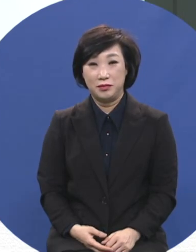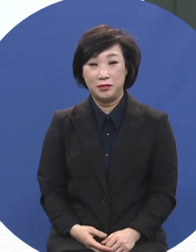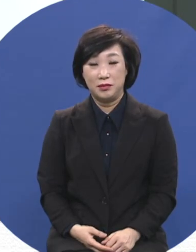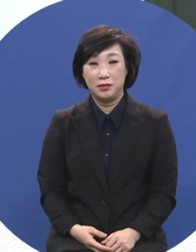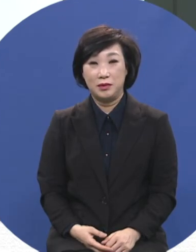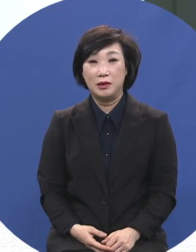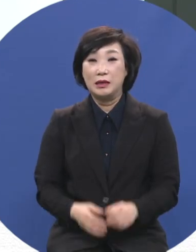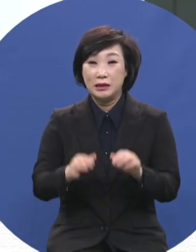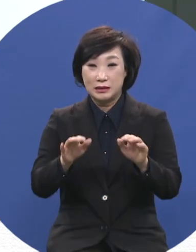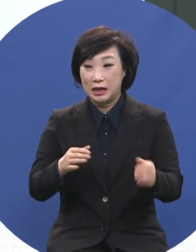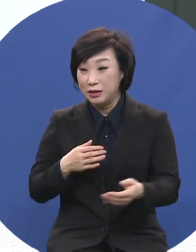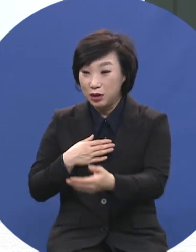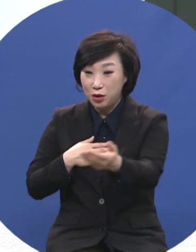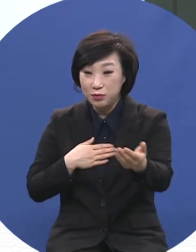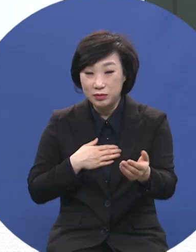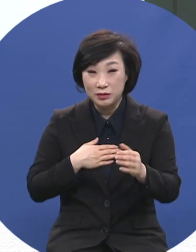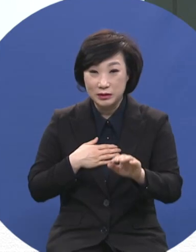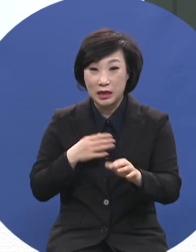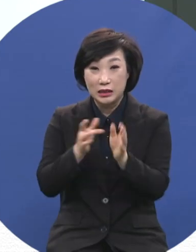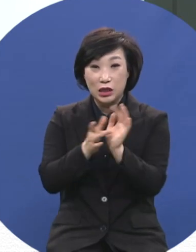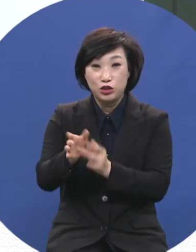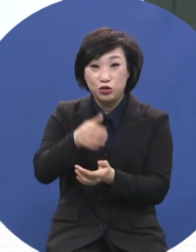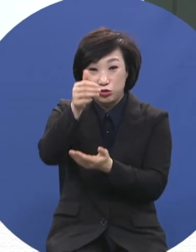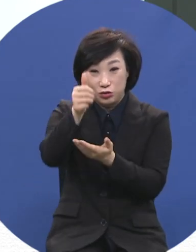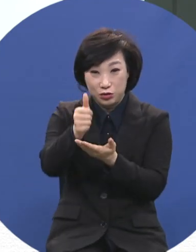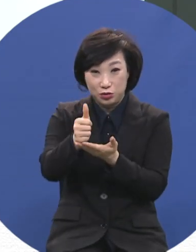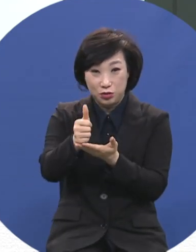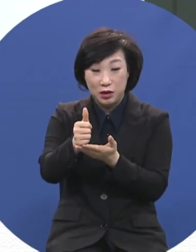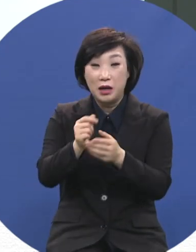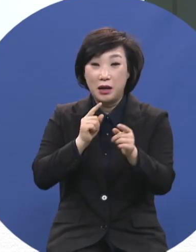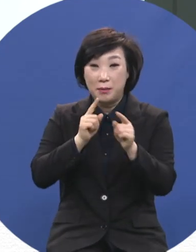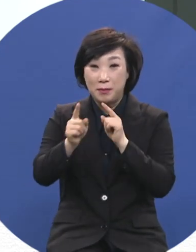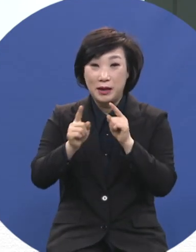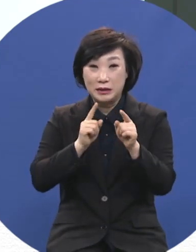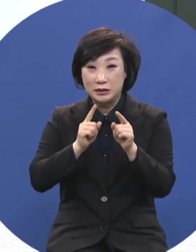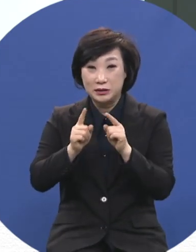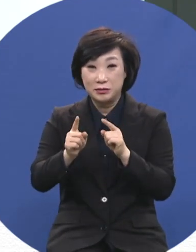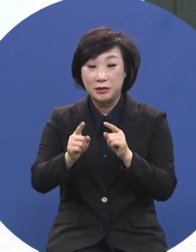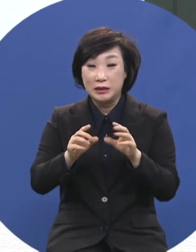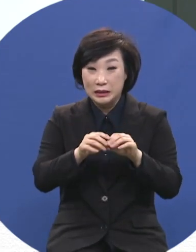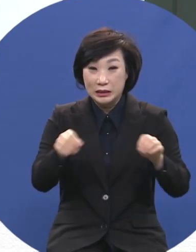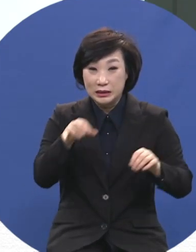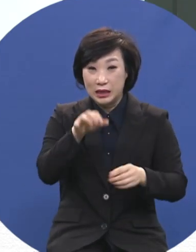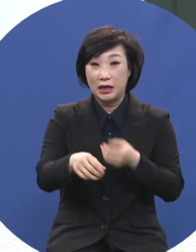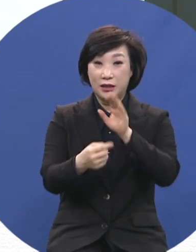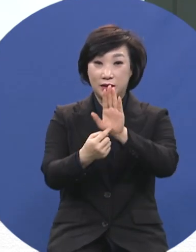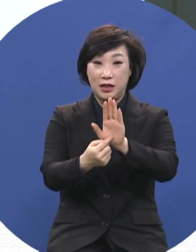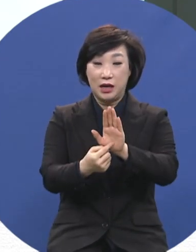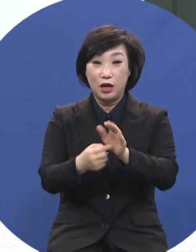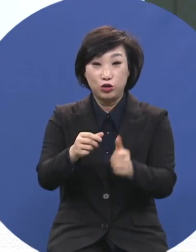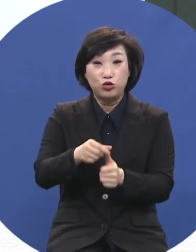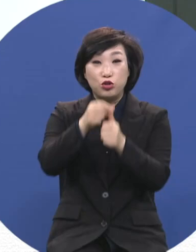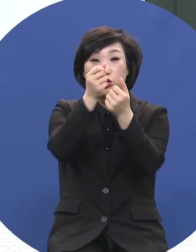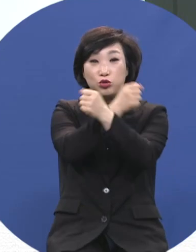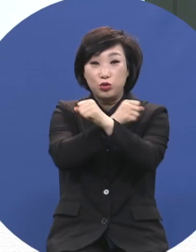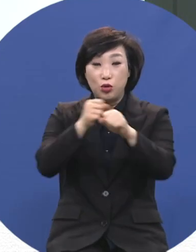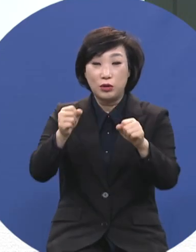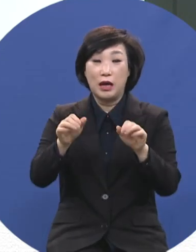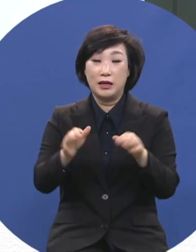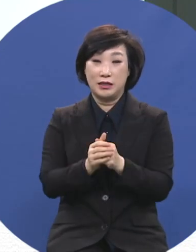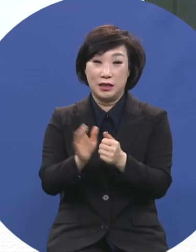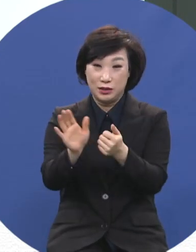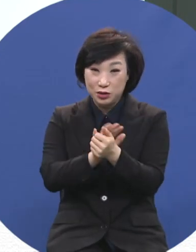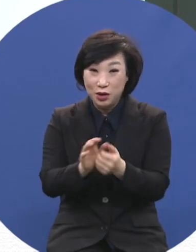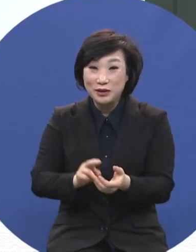여러분 그러므로 예수 그리스도의 말씀과 이 땅에 나타난 구속의